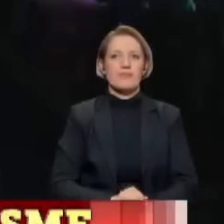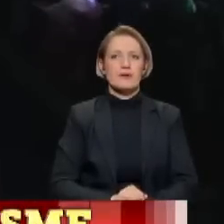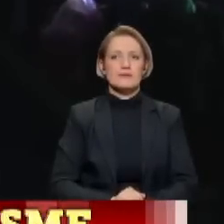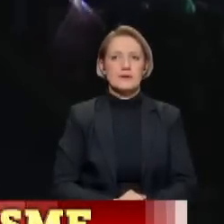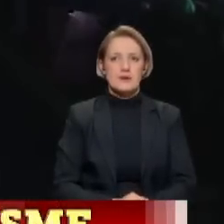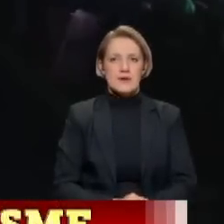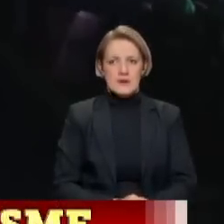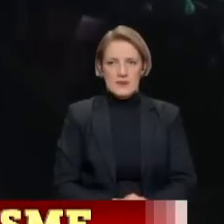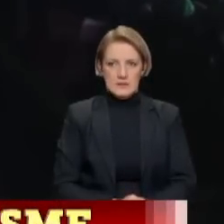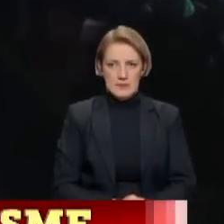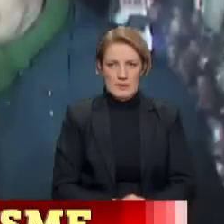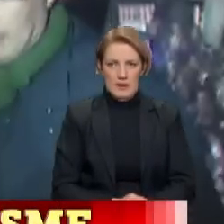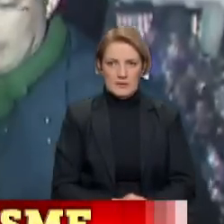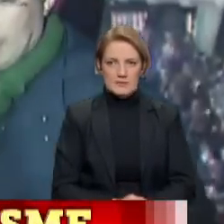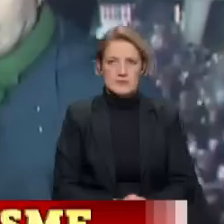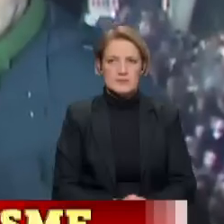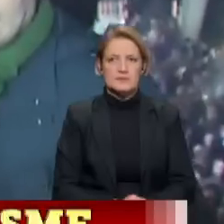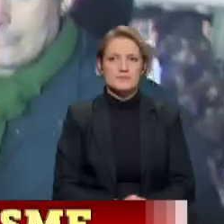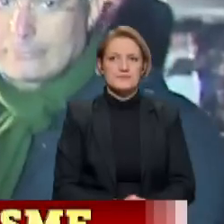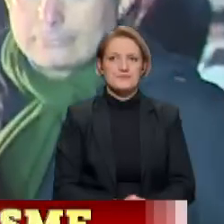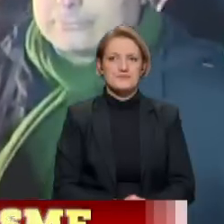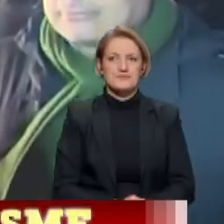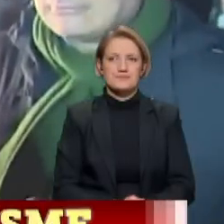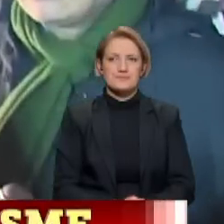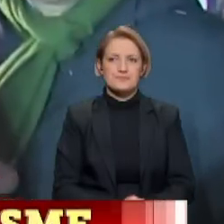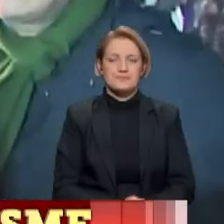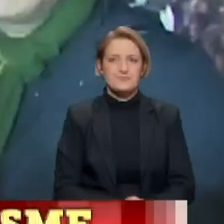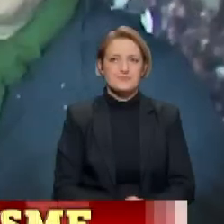her şey çok güzel olacak.